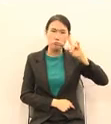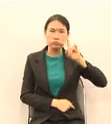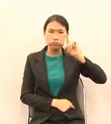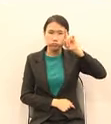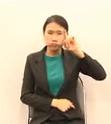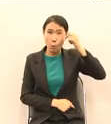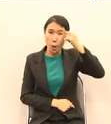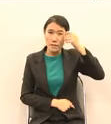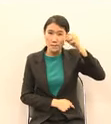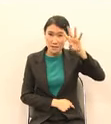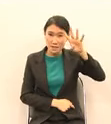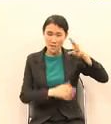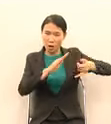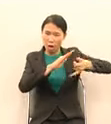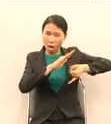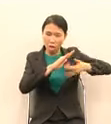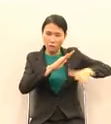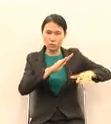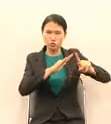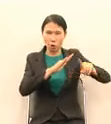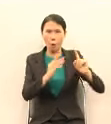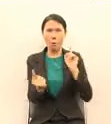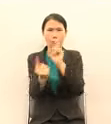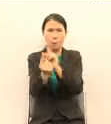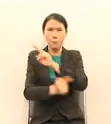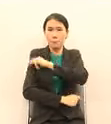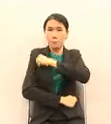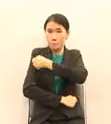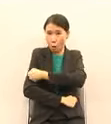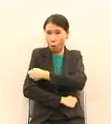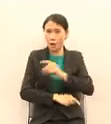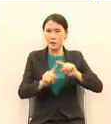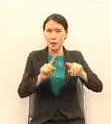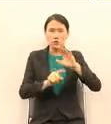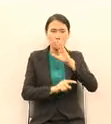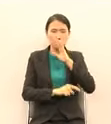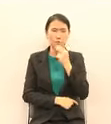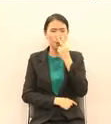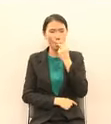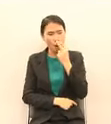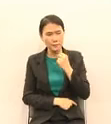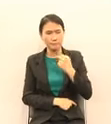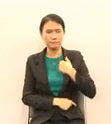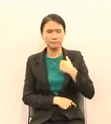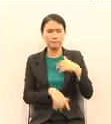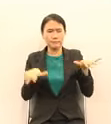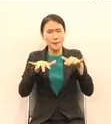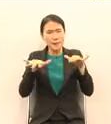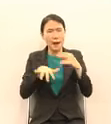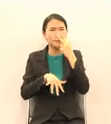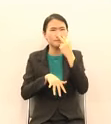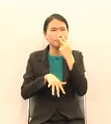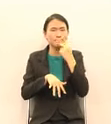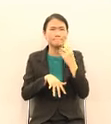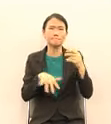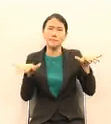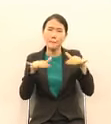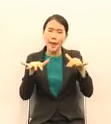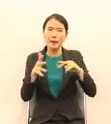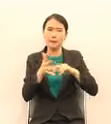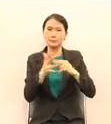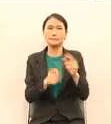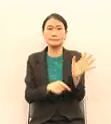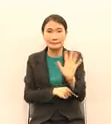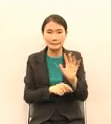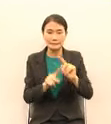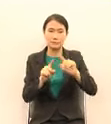านต้องมาพบแพทย์ยกเว้นว่าอาการยังเป็นอาการหวัดน้ำมูกเหมือนน้ำมูกทั่วไปเลยนะถ้า